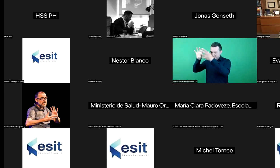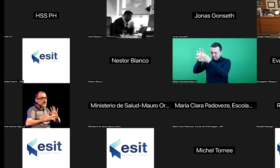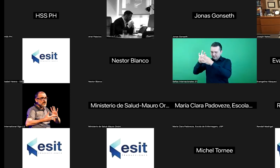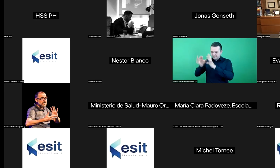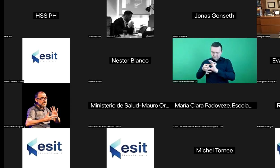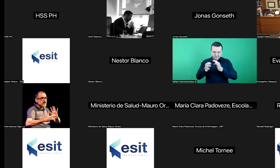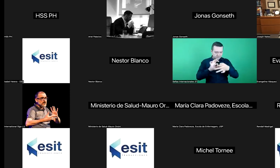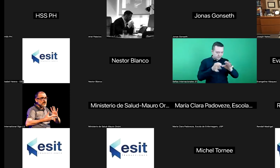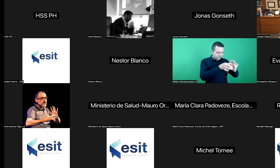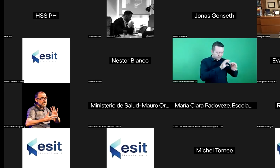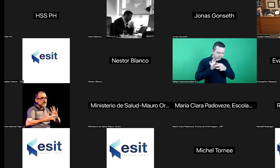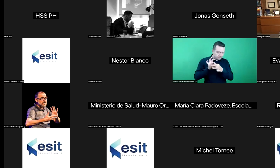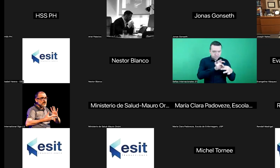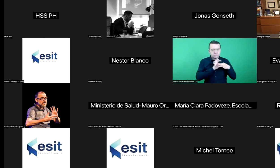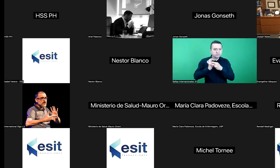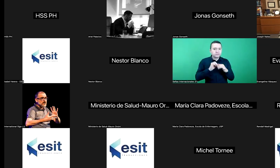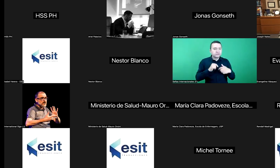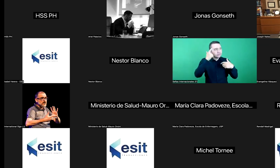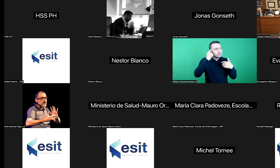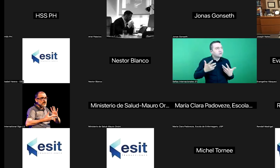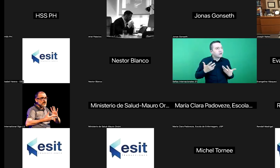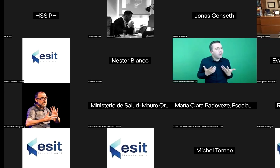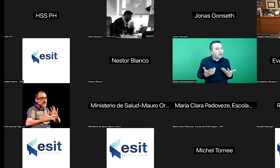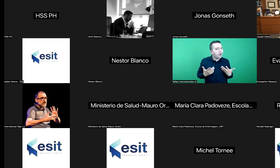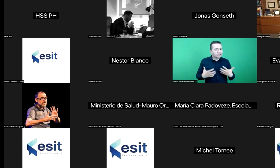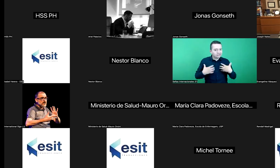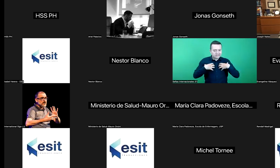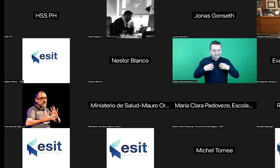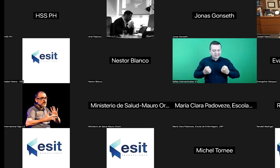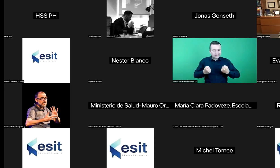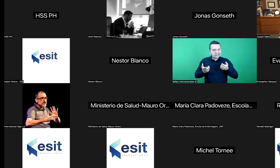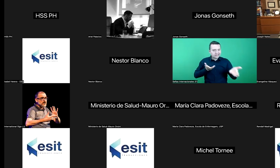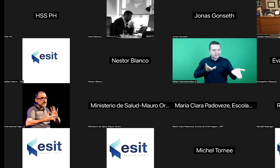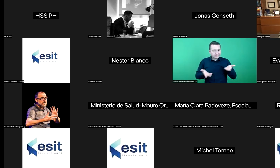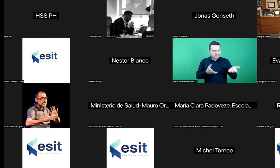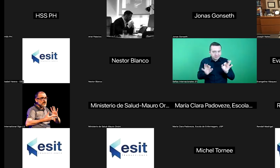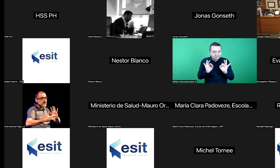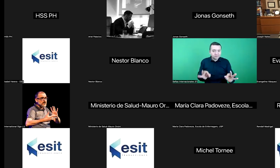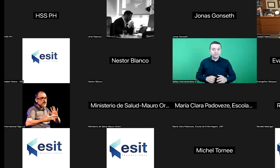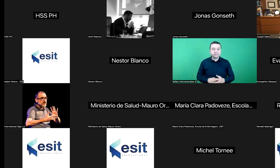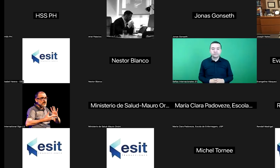lorsqu'on analyse la performance des systèmes de santé.